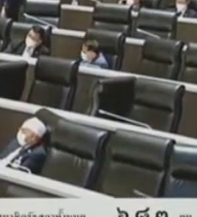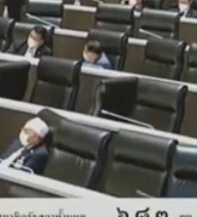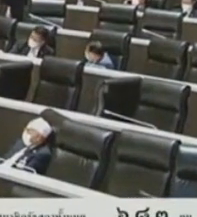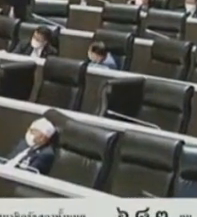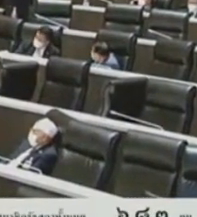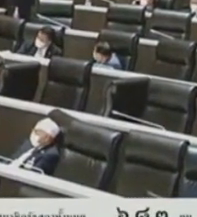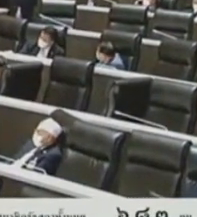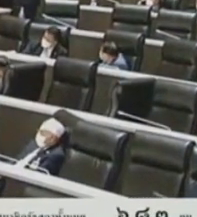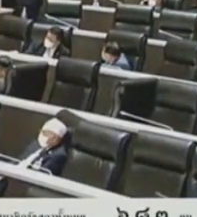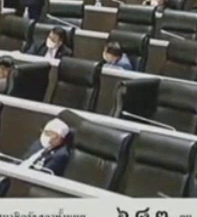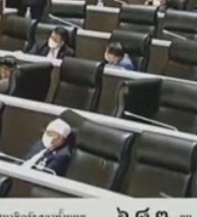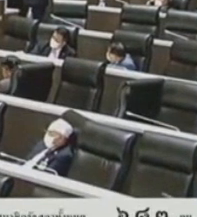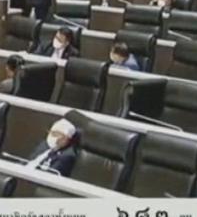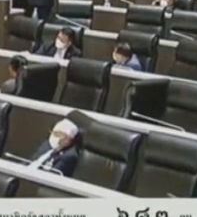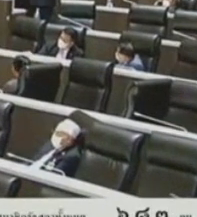ขาดอีก9คน